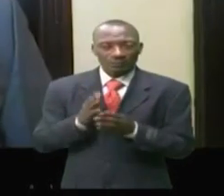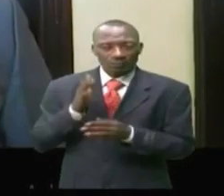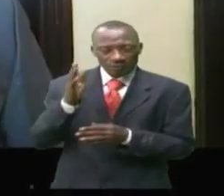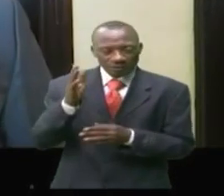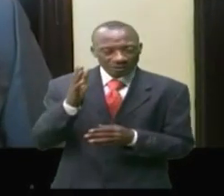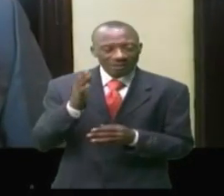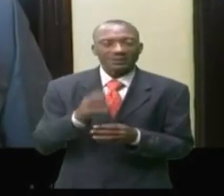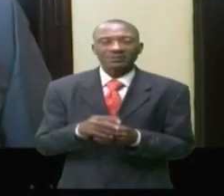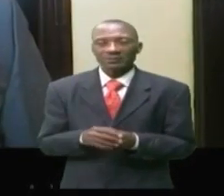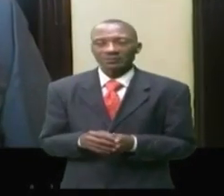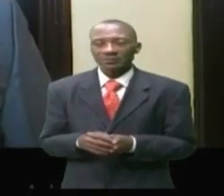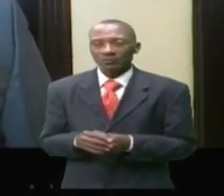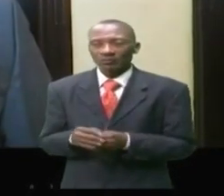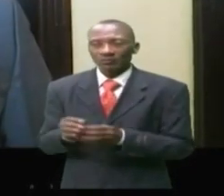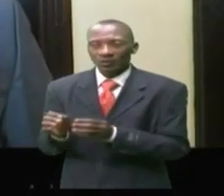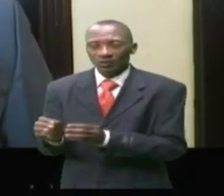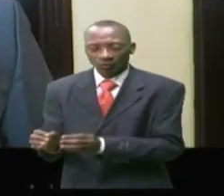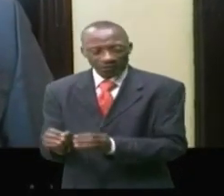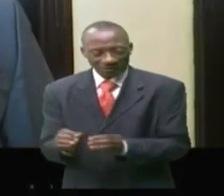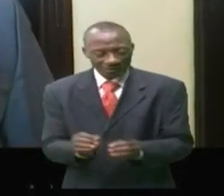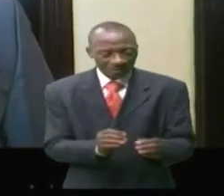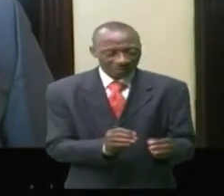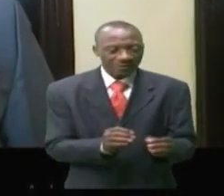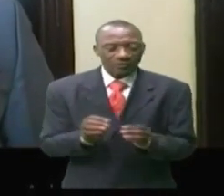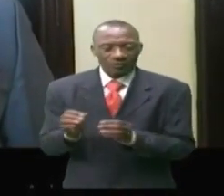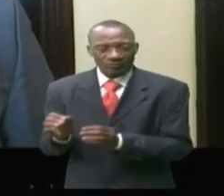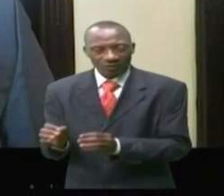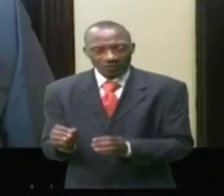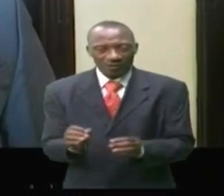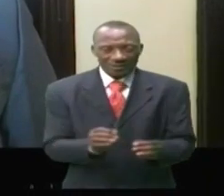2023 seront apaisées,